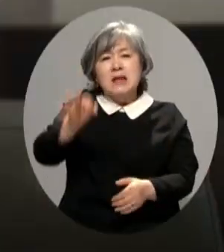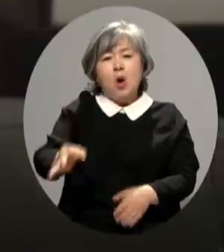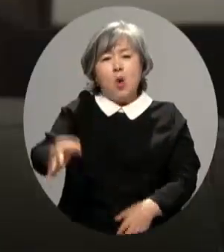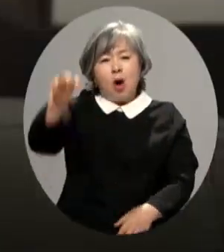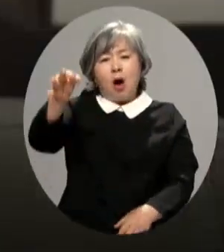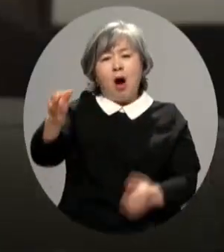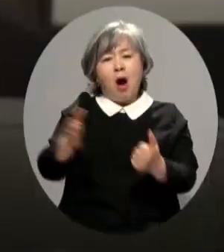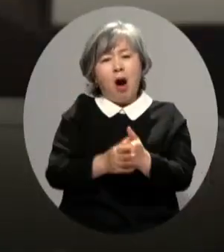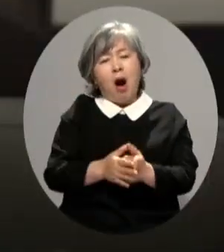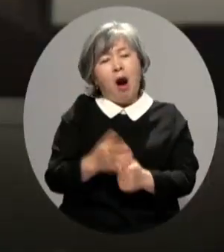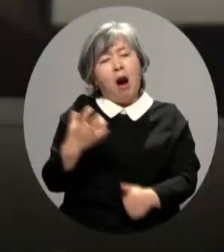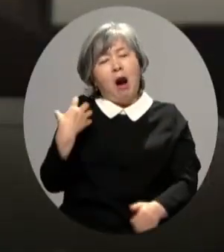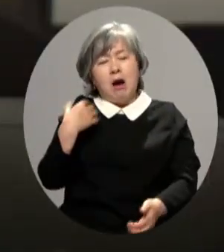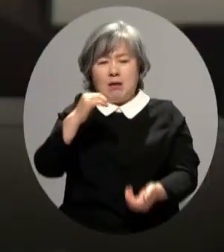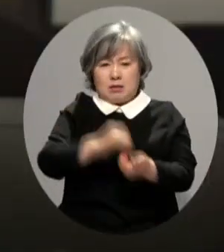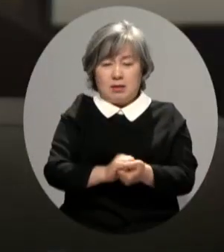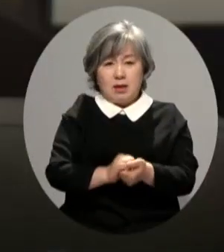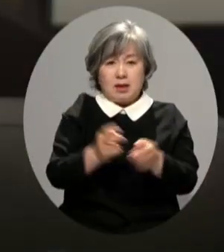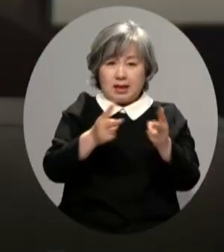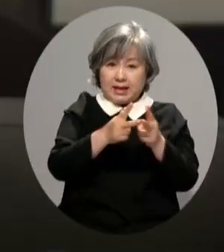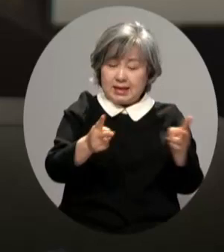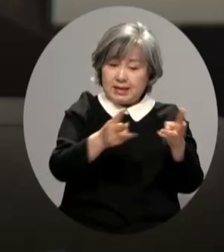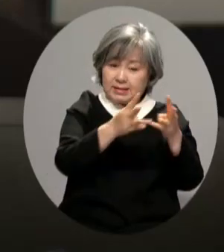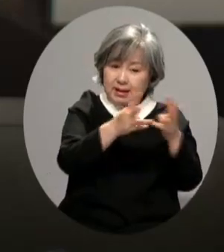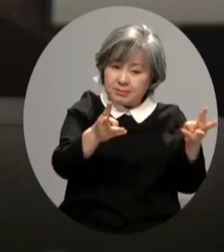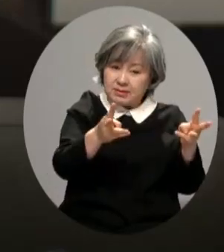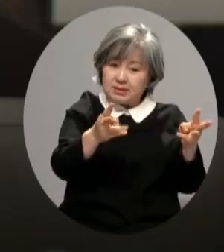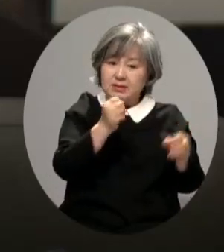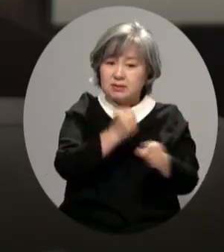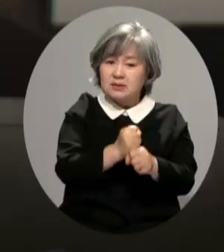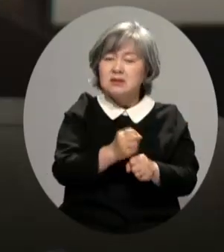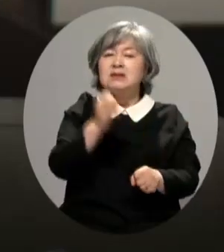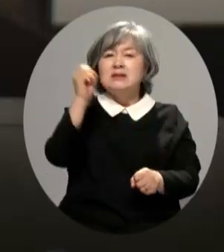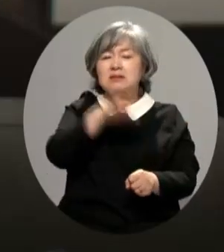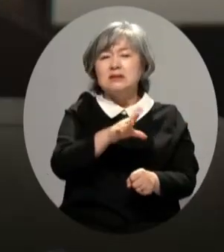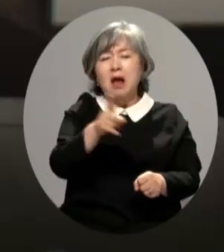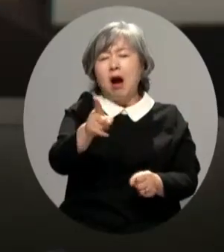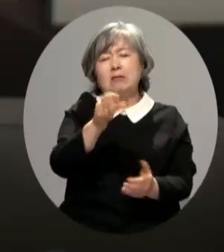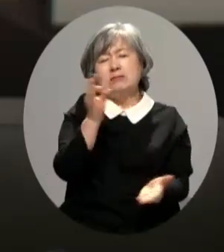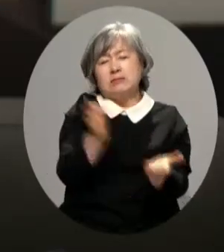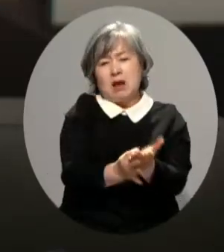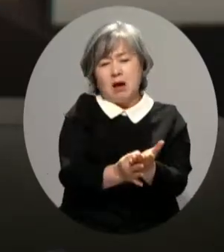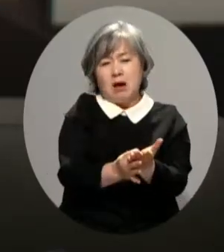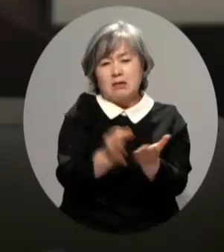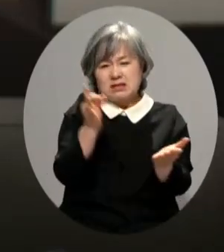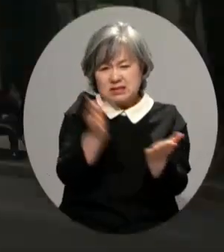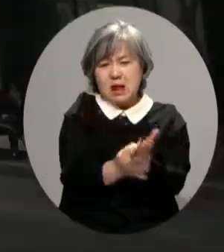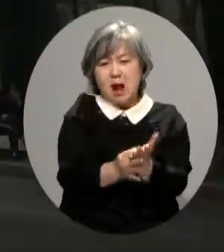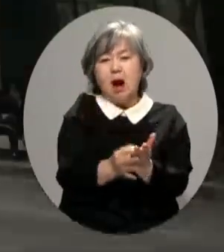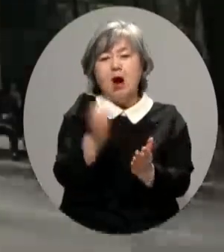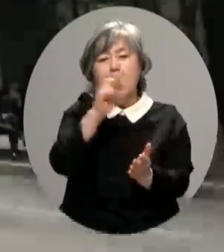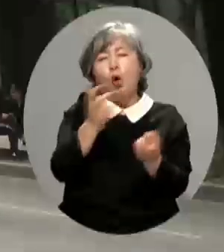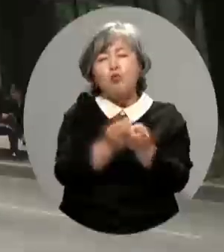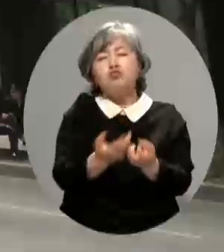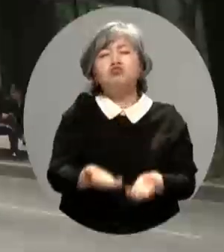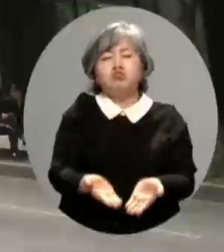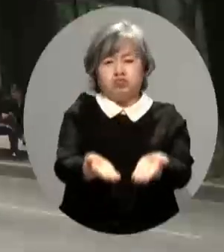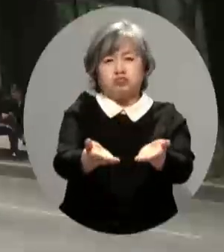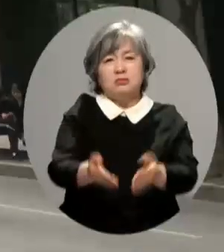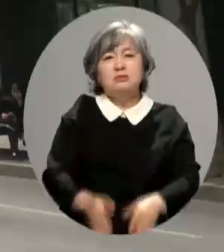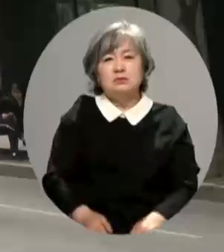그래서 지금도 2-3층 같은 경우는 그냥 시세가 없어요 그냥 맞춰줄게 그래요